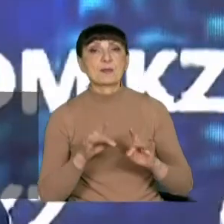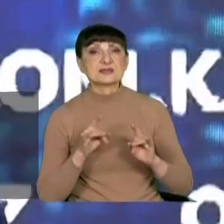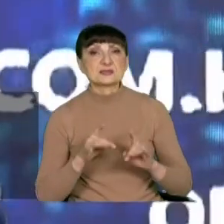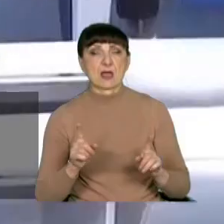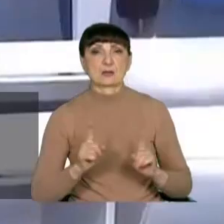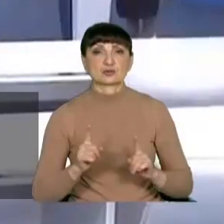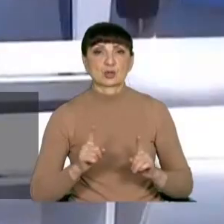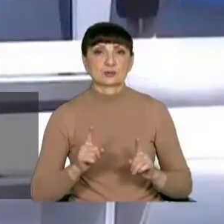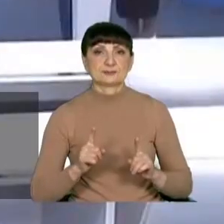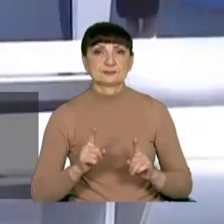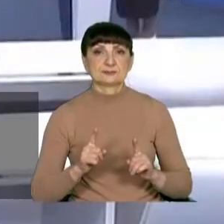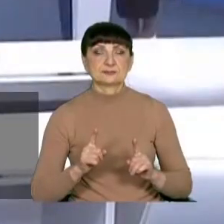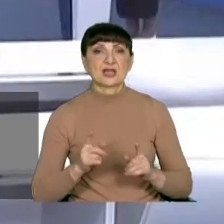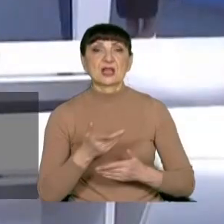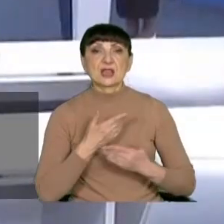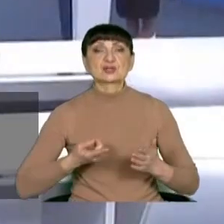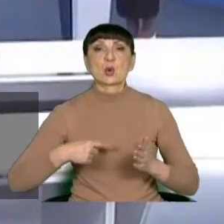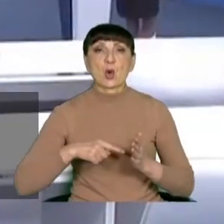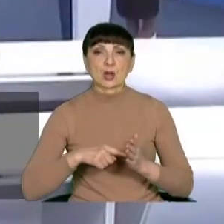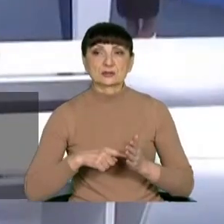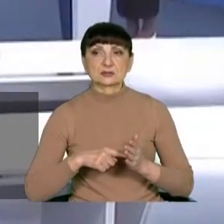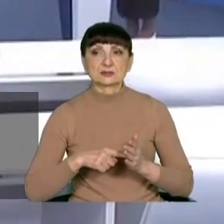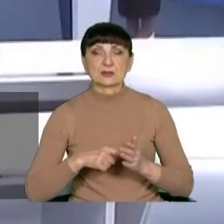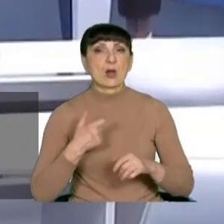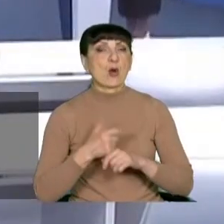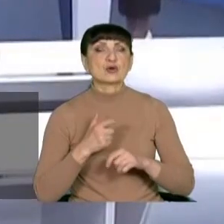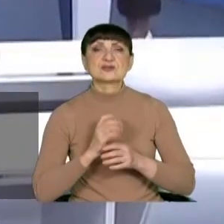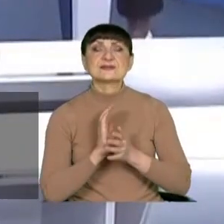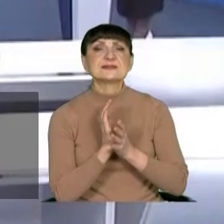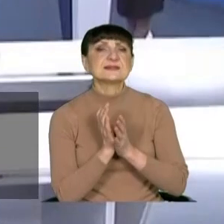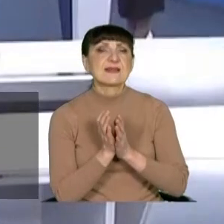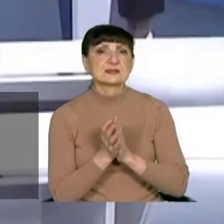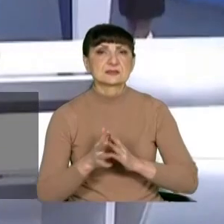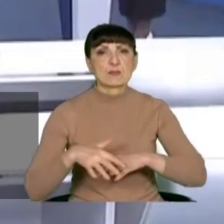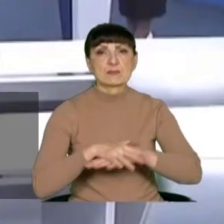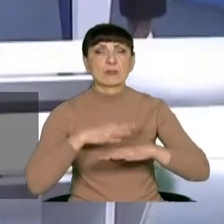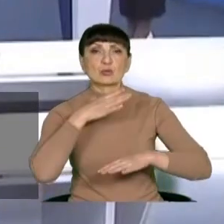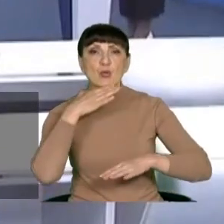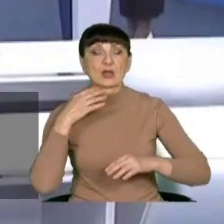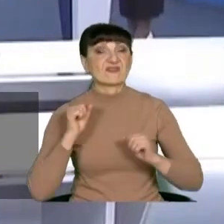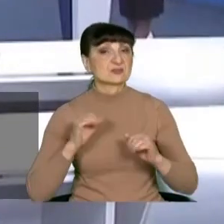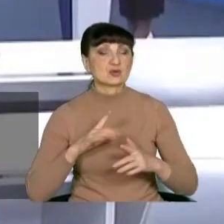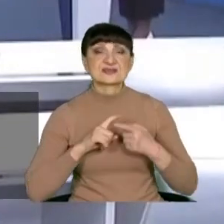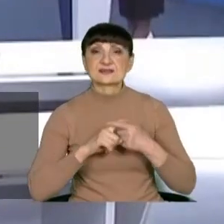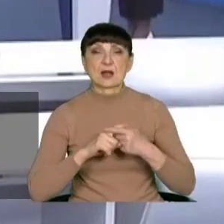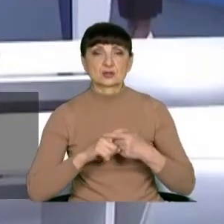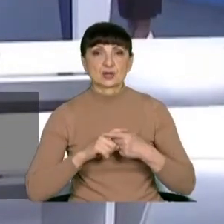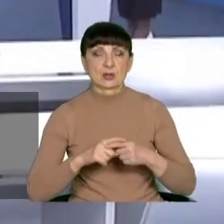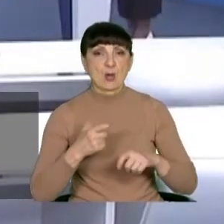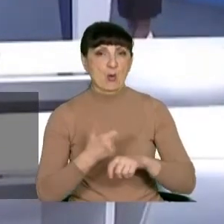разъясняем, что наш город очень густонаселенный. И возможность, вероятность